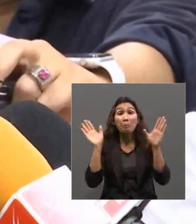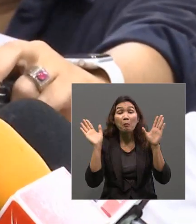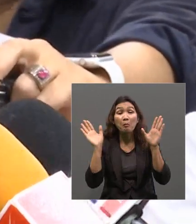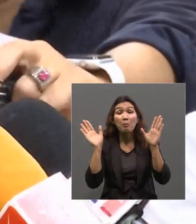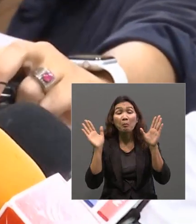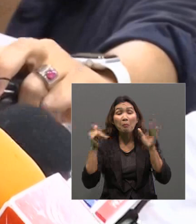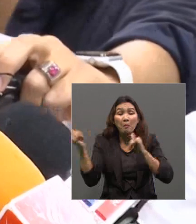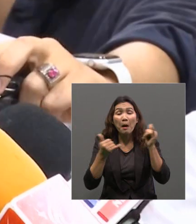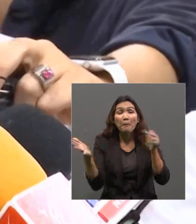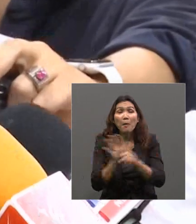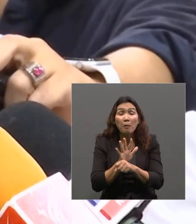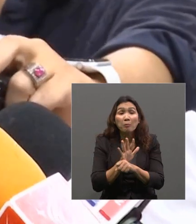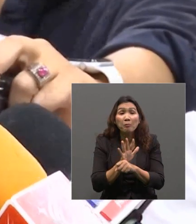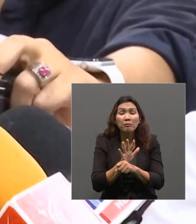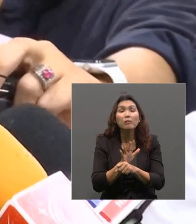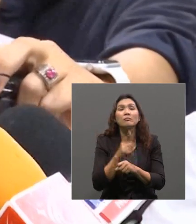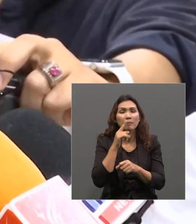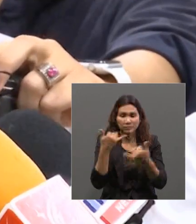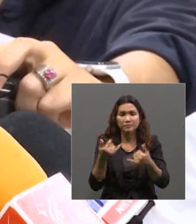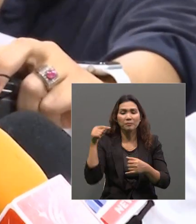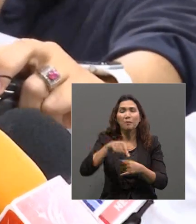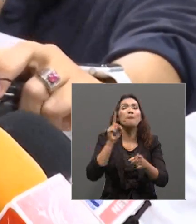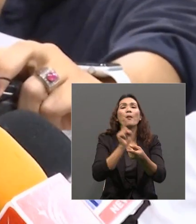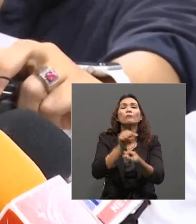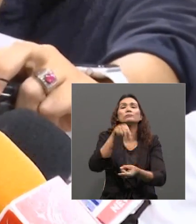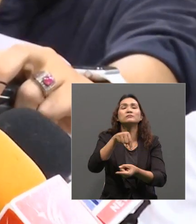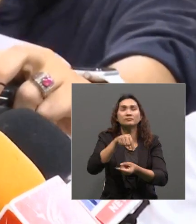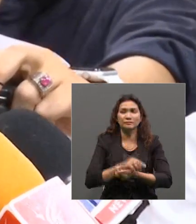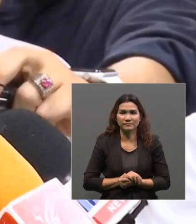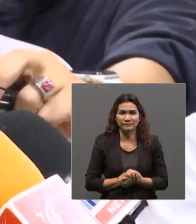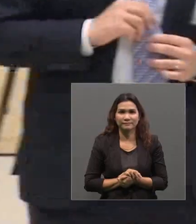ก็ล่มพรุ่งนี้ปั๊บก็เจอกันที่นี่